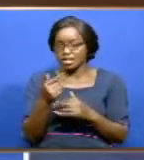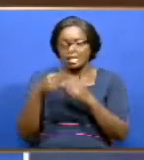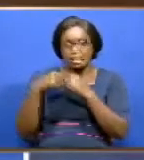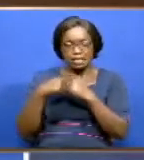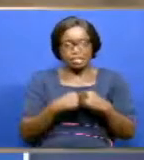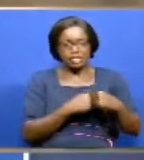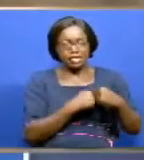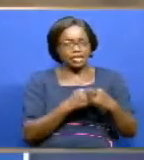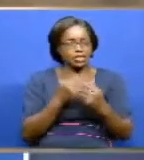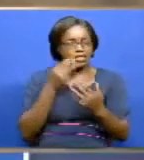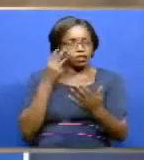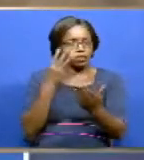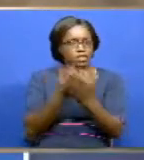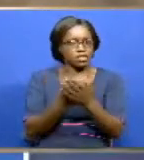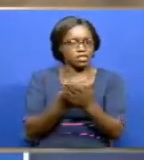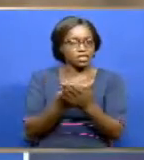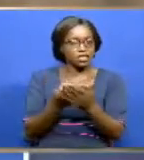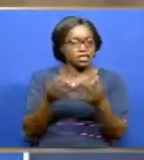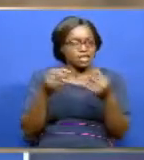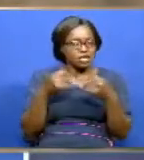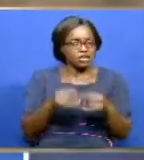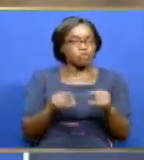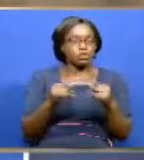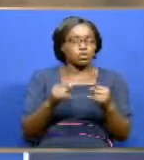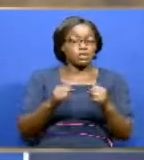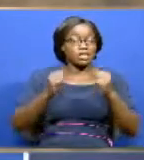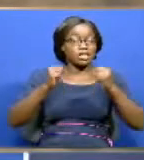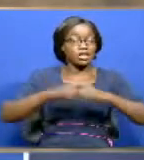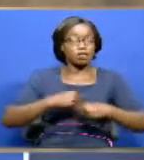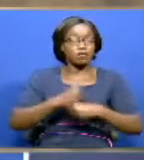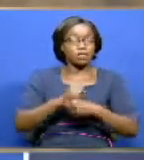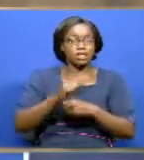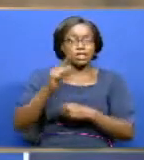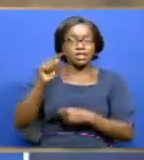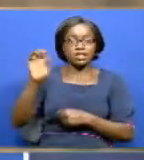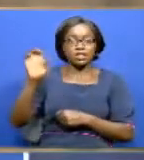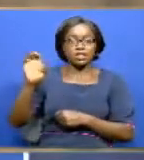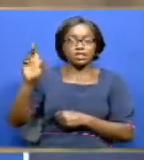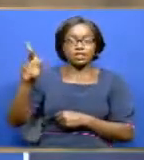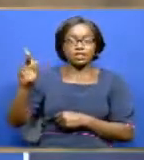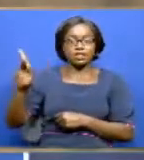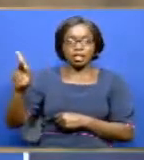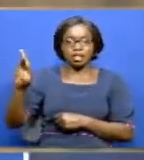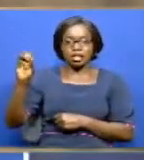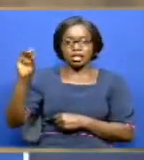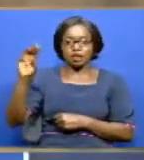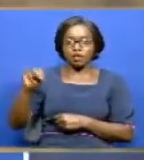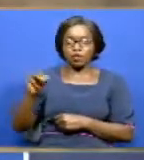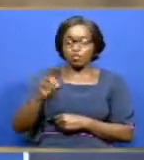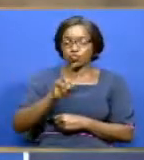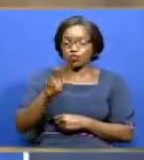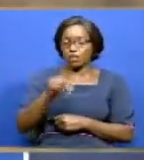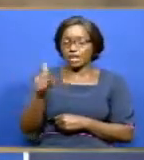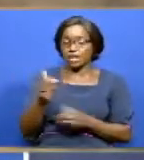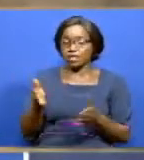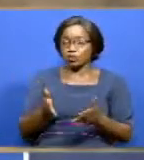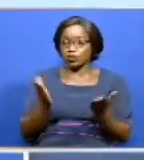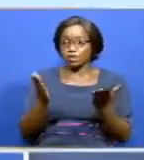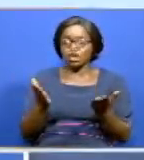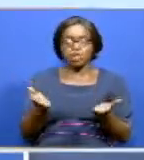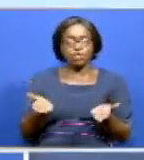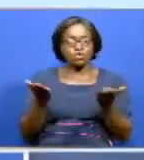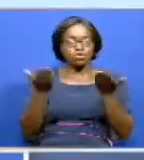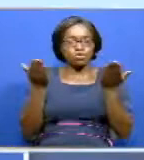zilizoshuhudiwa katika kukamilisha mkataba huo zilisababisha kampuni ya Telkom kutafuta mbinu mbadala za kujiimarisha katika biashara